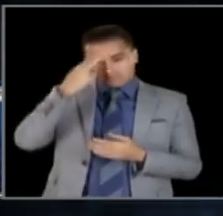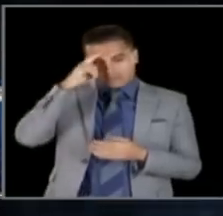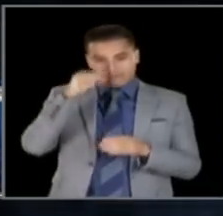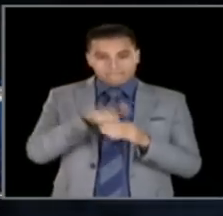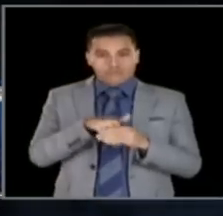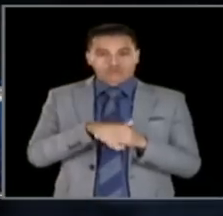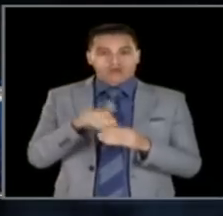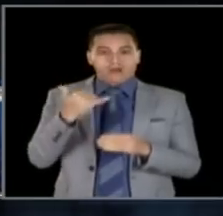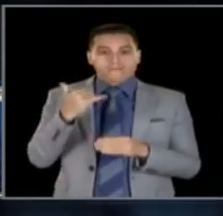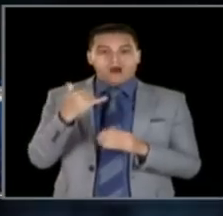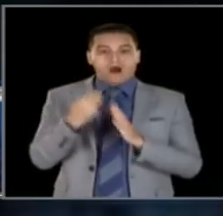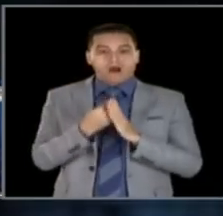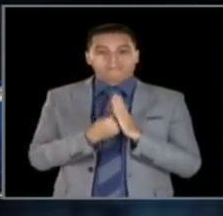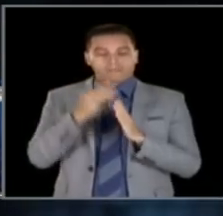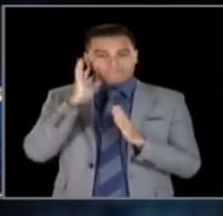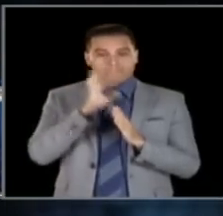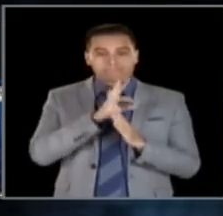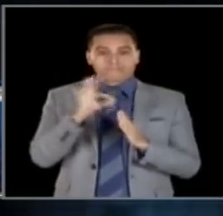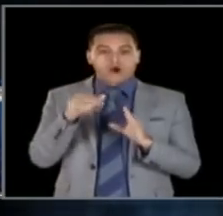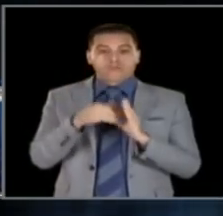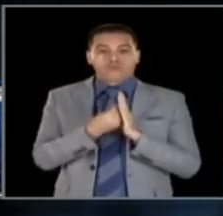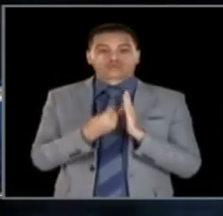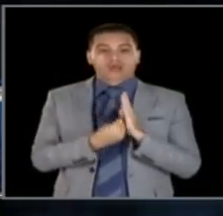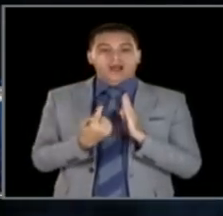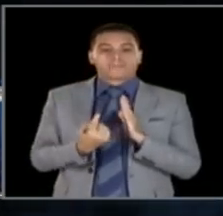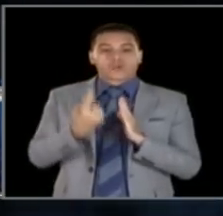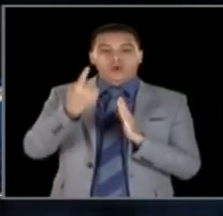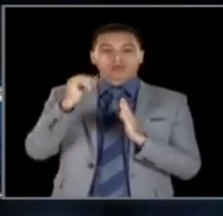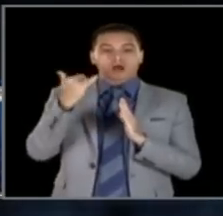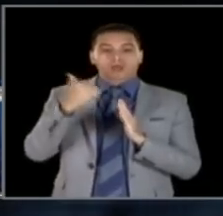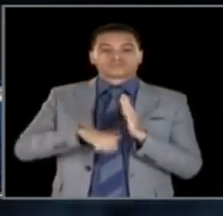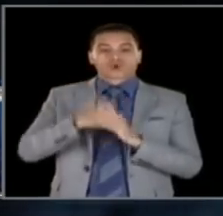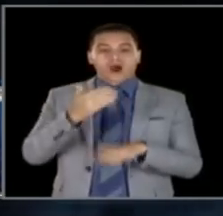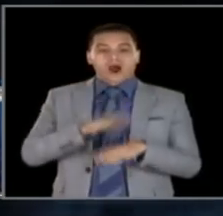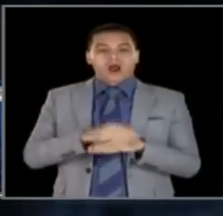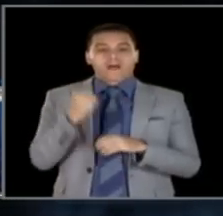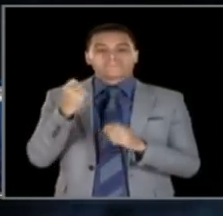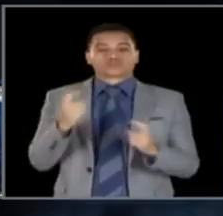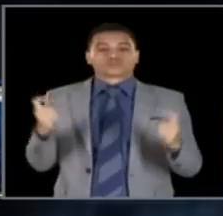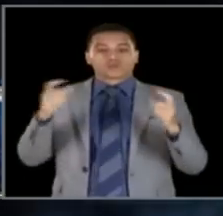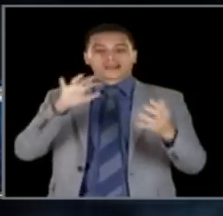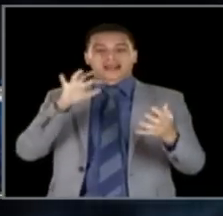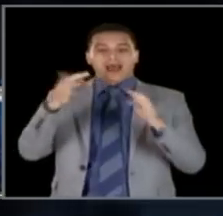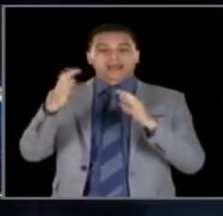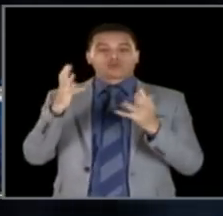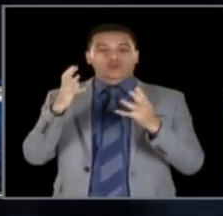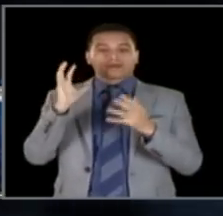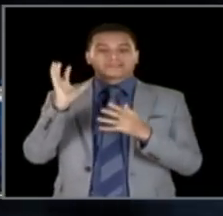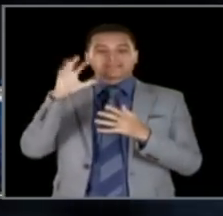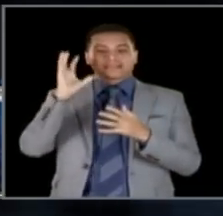رياضة. ما هو المنتخب العربي الوحيد الحاصل على بطولة العالم لكرة